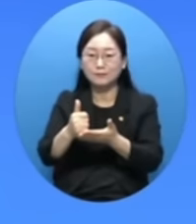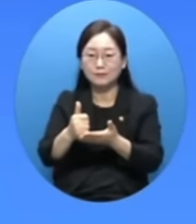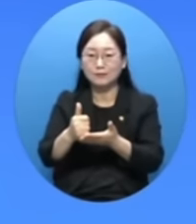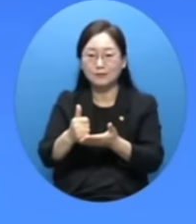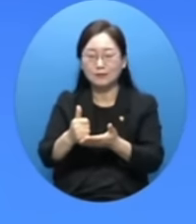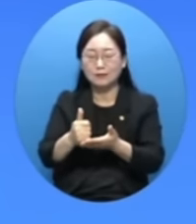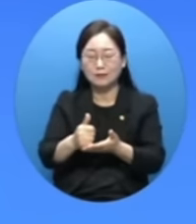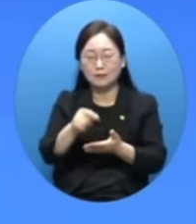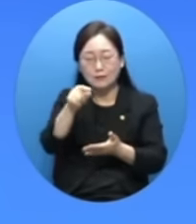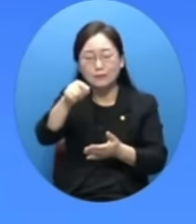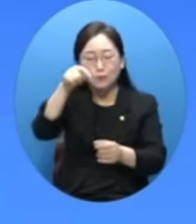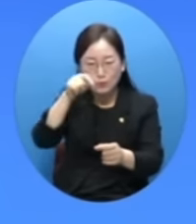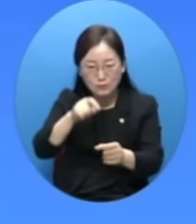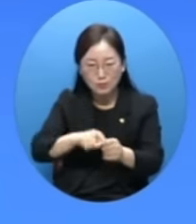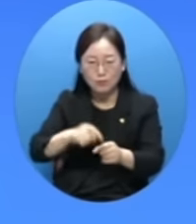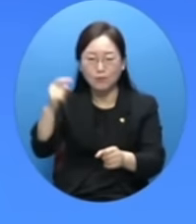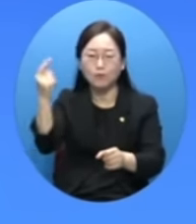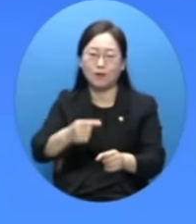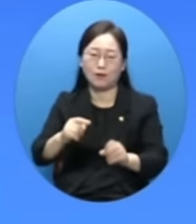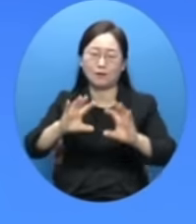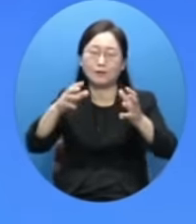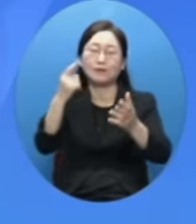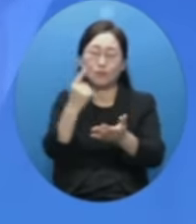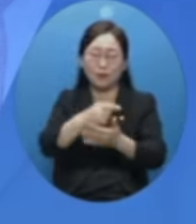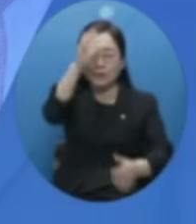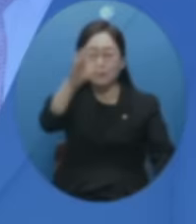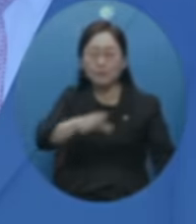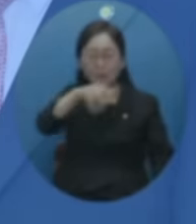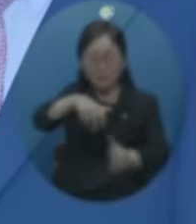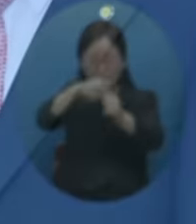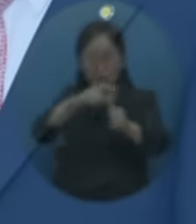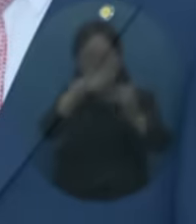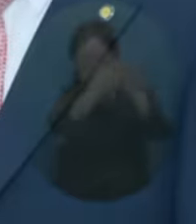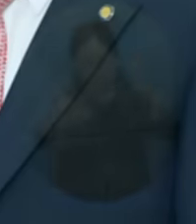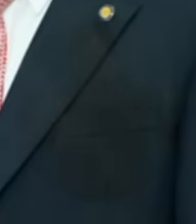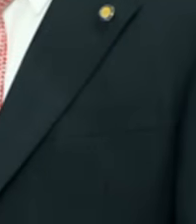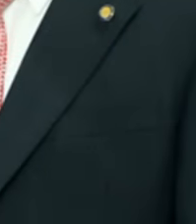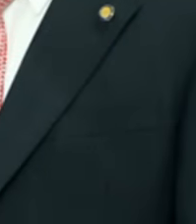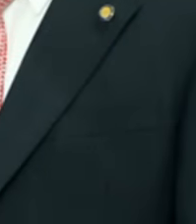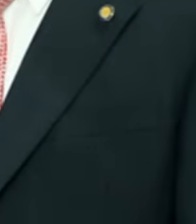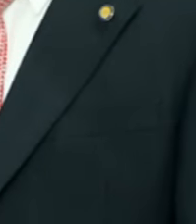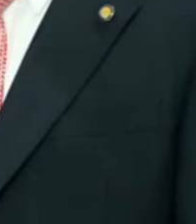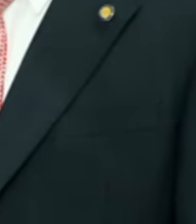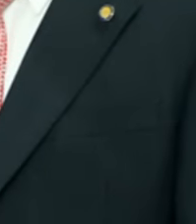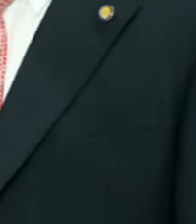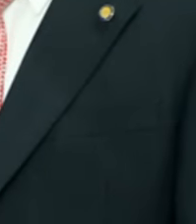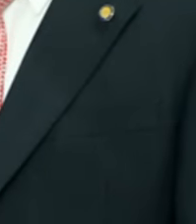이 땅에 오셔서 십자가에 달려 피 흘려 돌아가신 것입니다. 주님 마지막